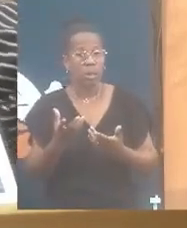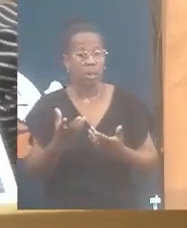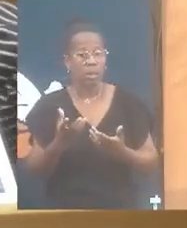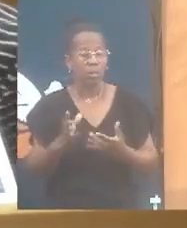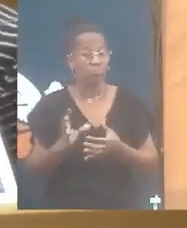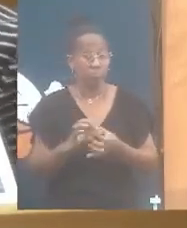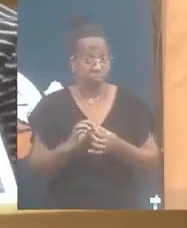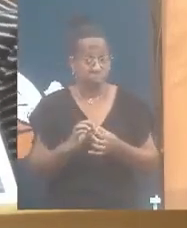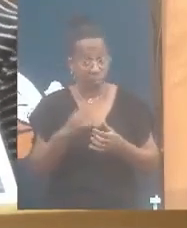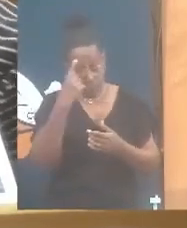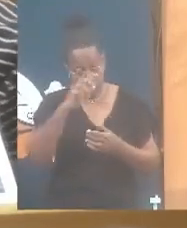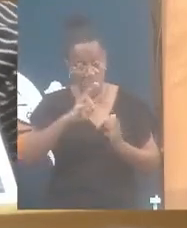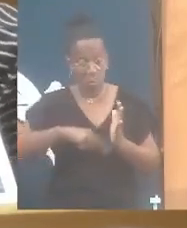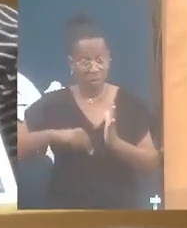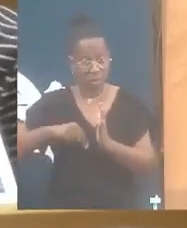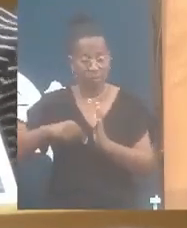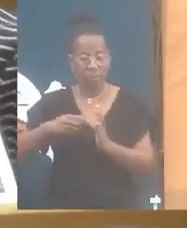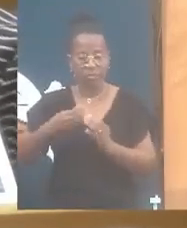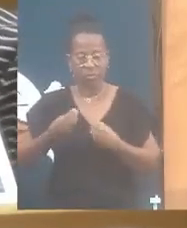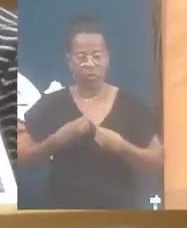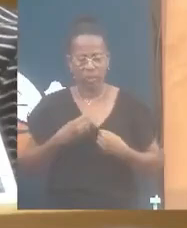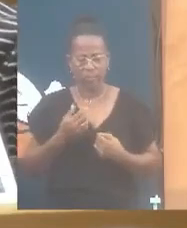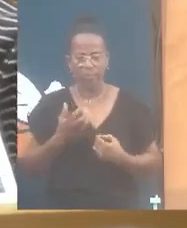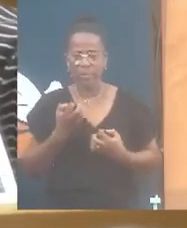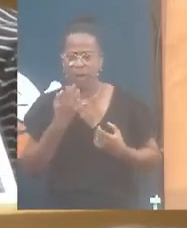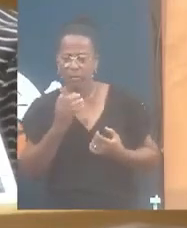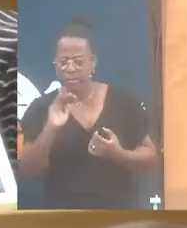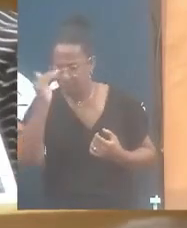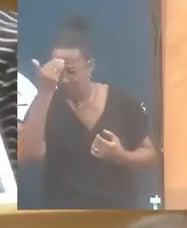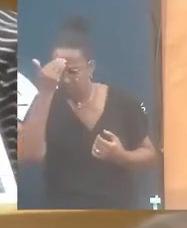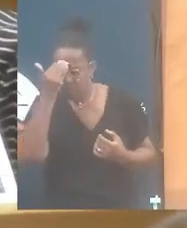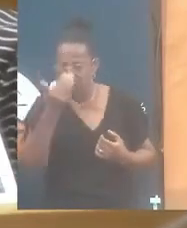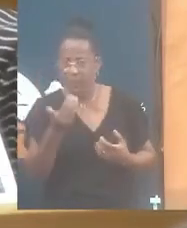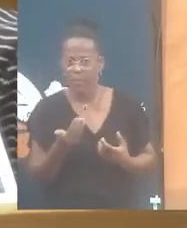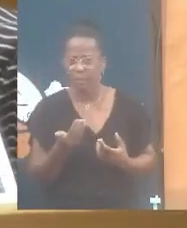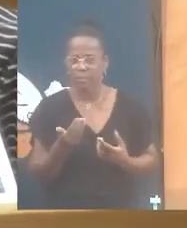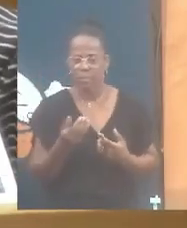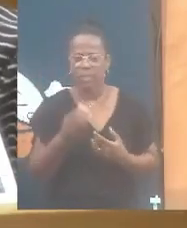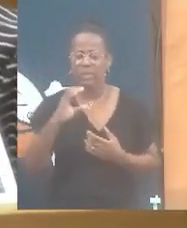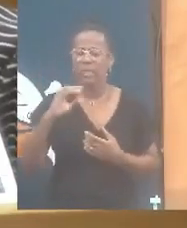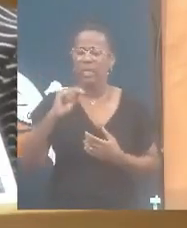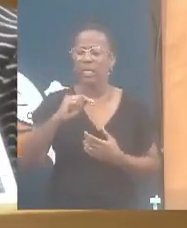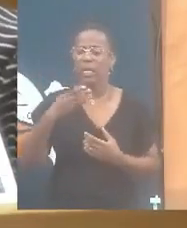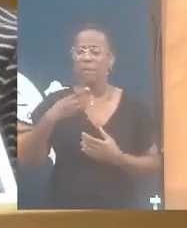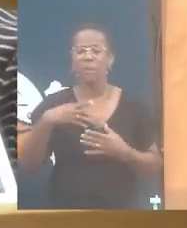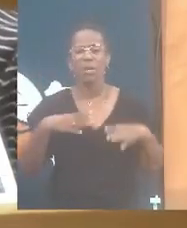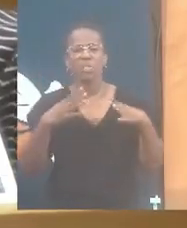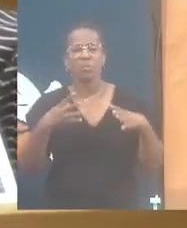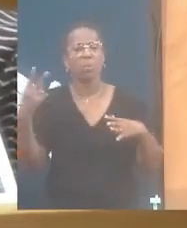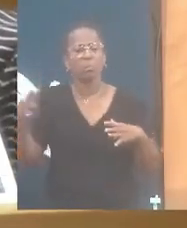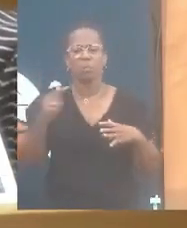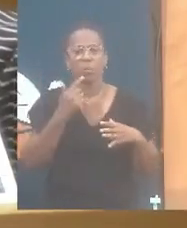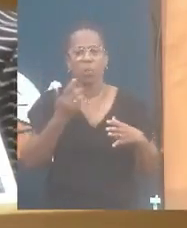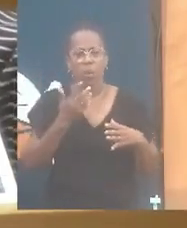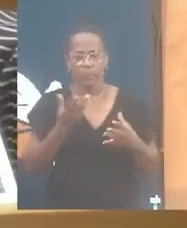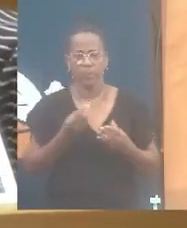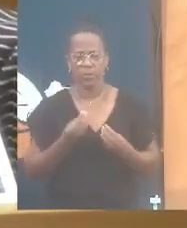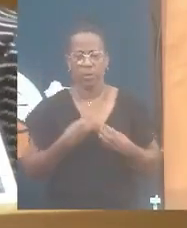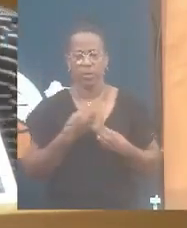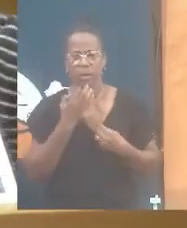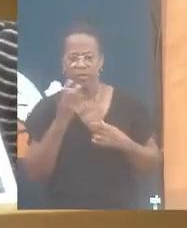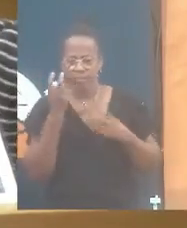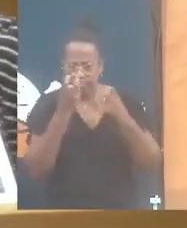ce qui m'a intéressé, d'aller regarder ce que la CTM prend comme engagement. Vous